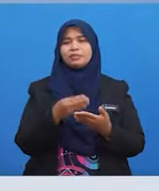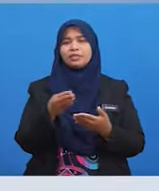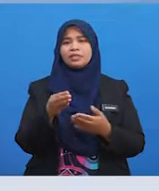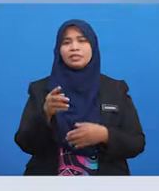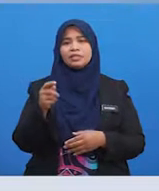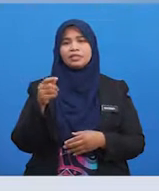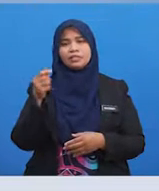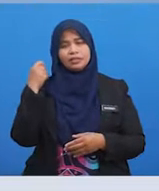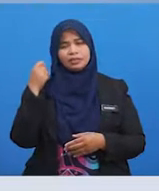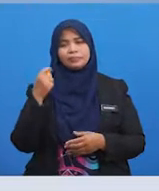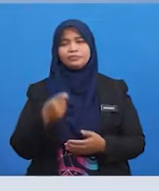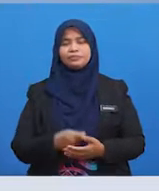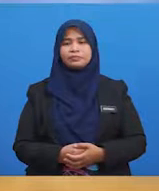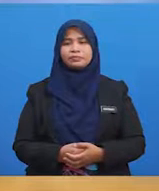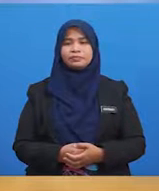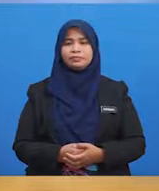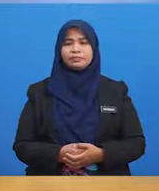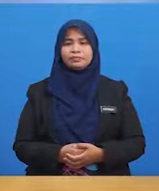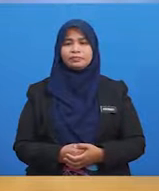berikan sebentar tadi.